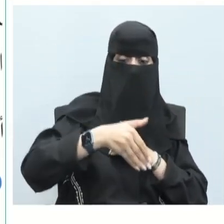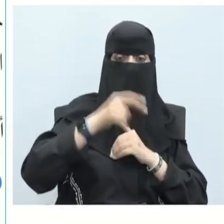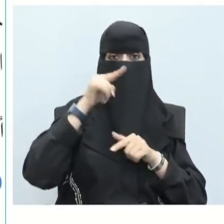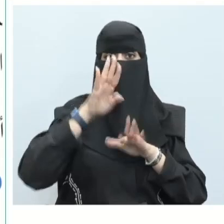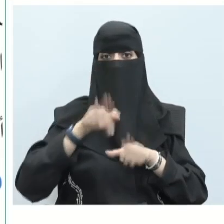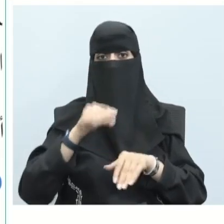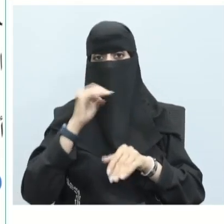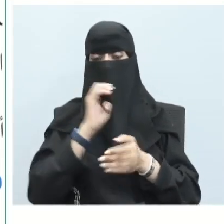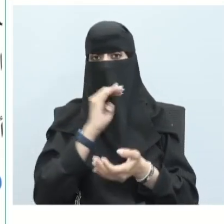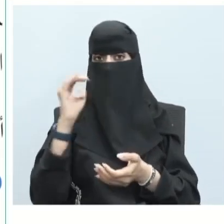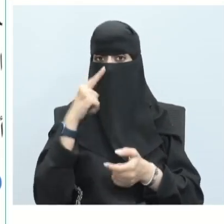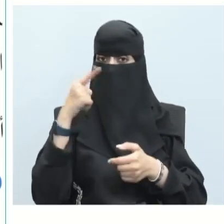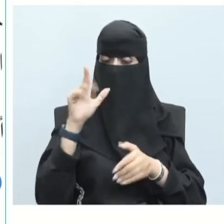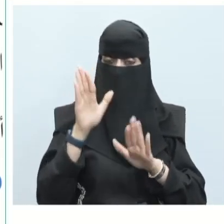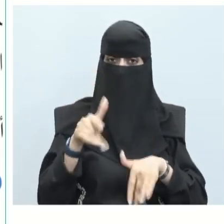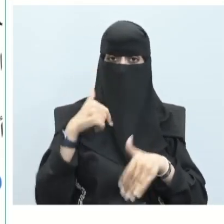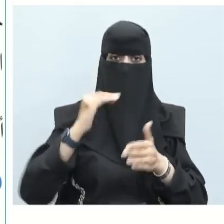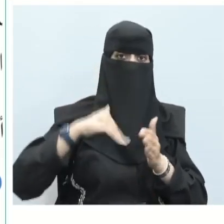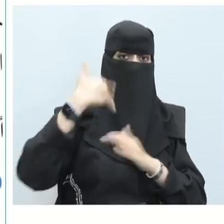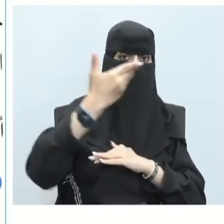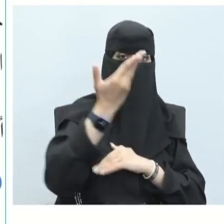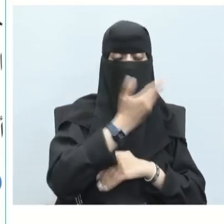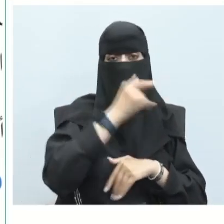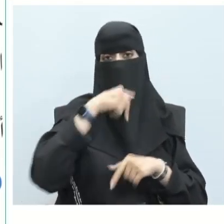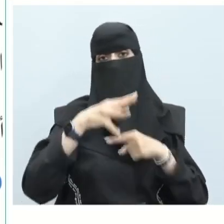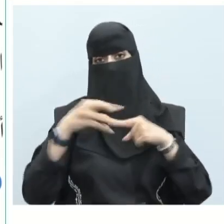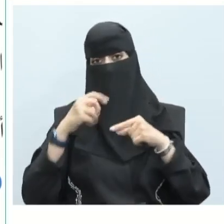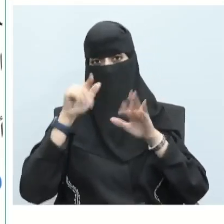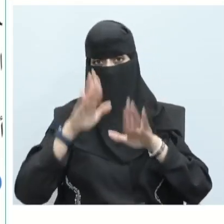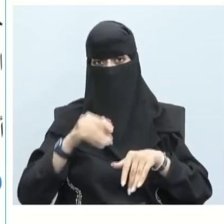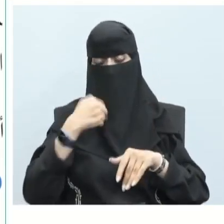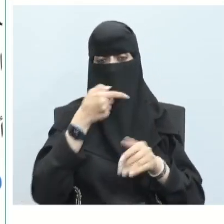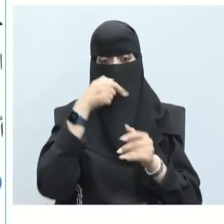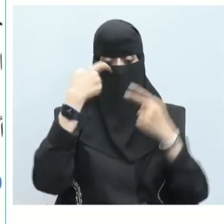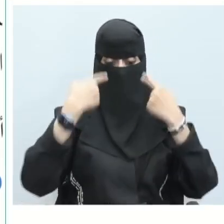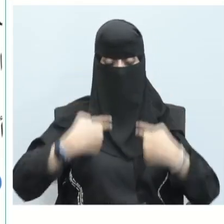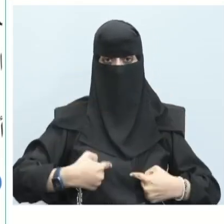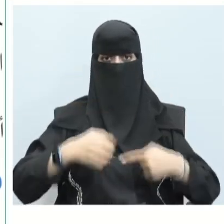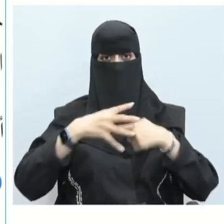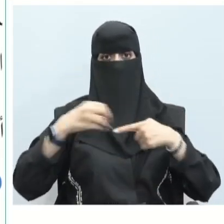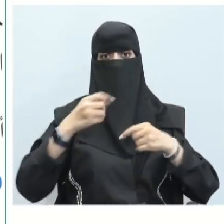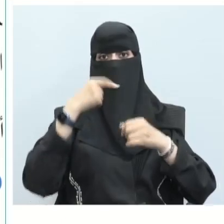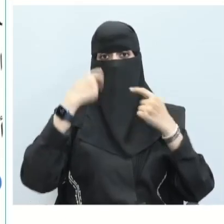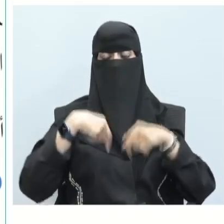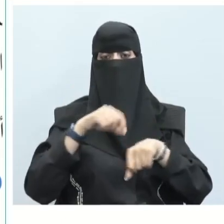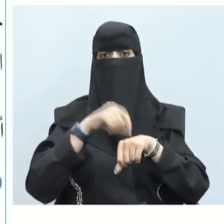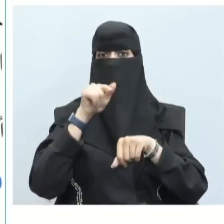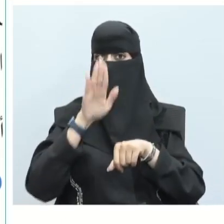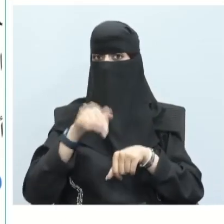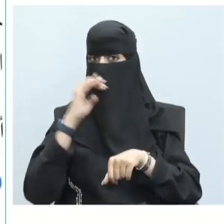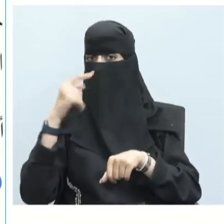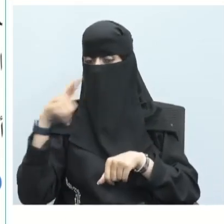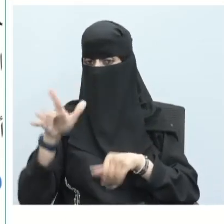جمله صحيحه وسيؤثر ذلك سلبا في صحه الانسان اذا هذه مغال او جمله صحيحه